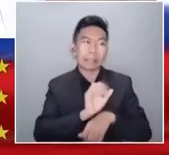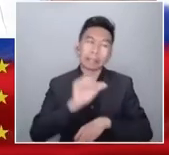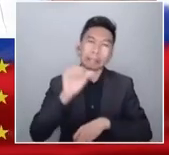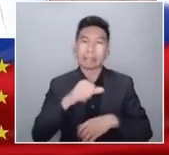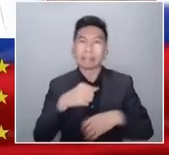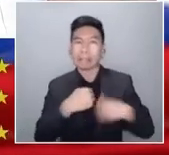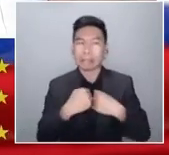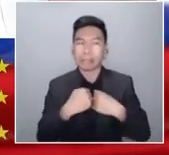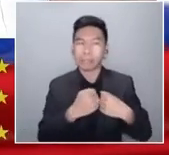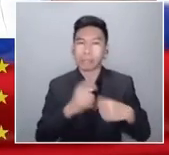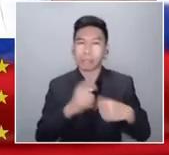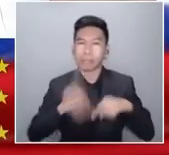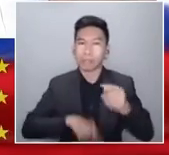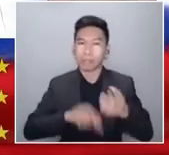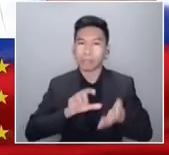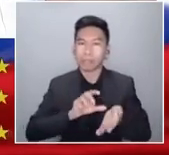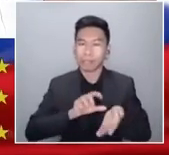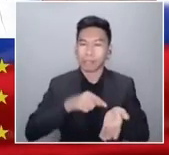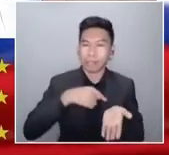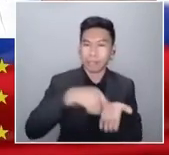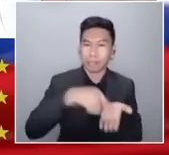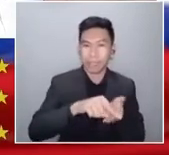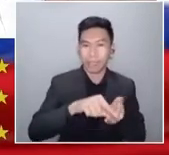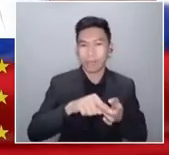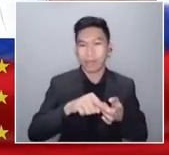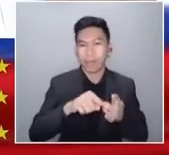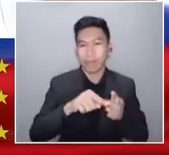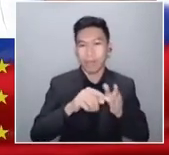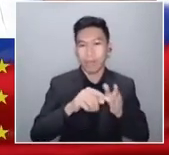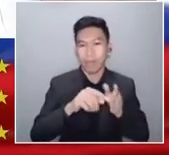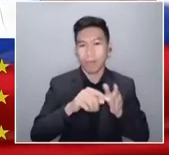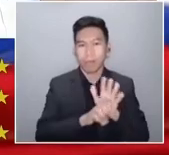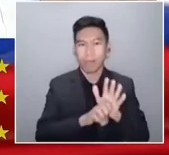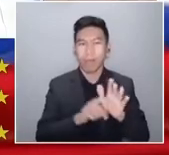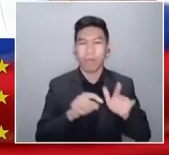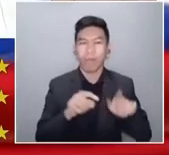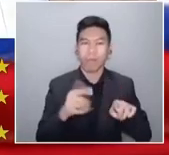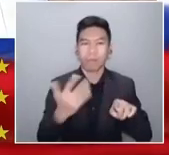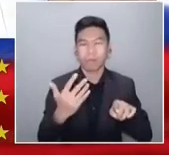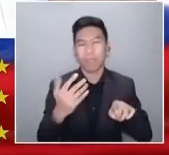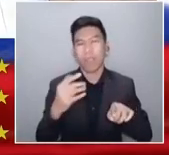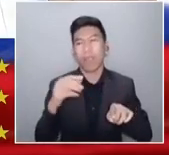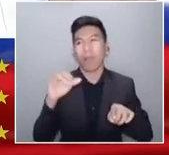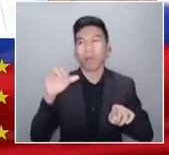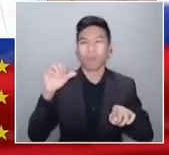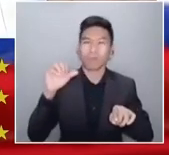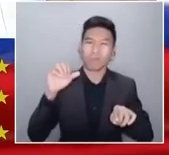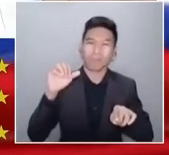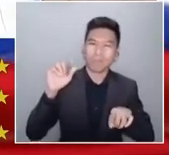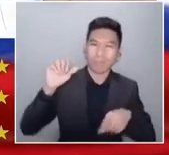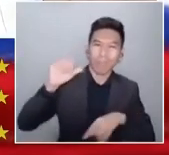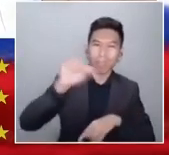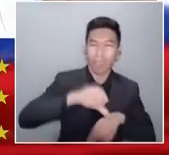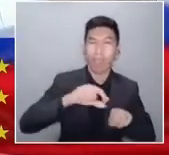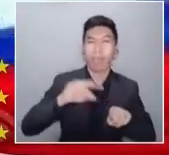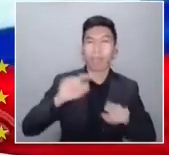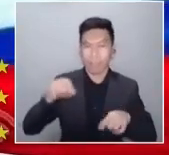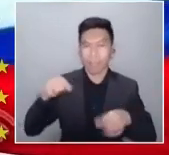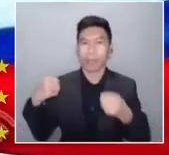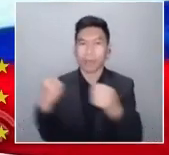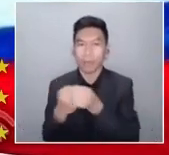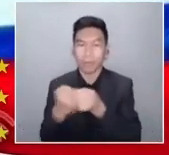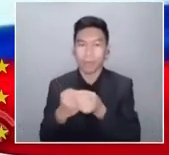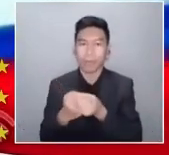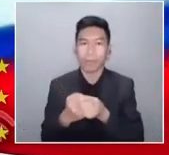magbayad ng mga experts sa bankruptcy law. Ang isa pong simplified bankruptcy